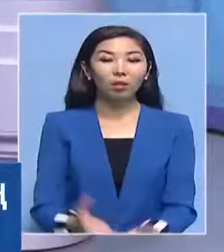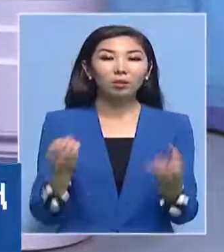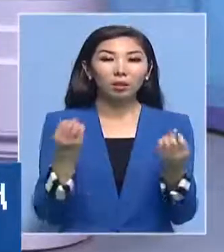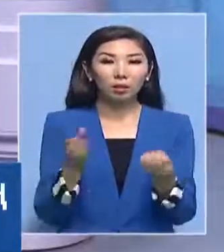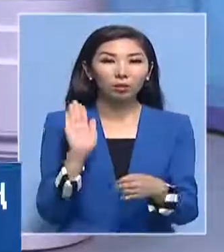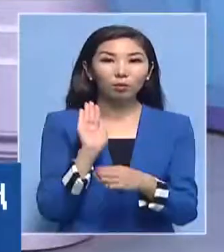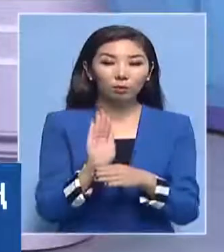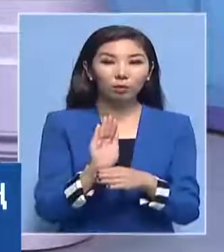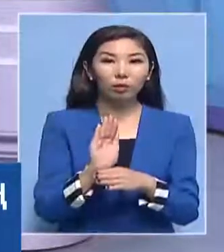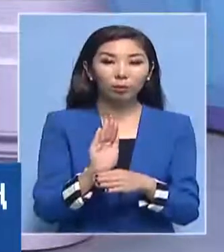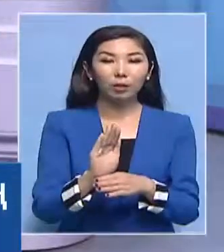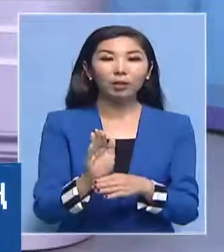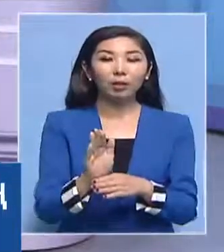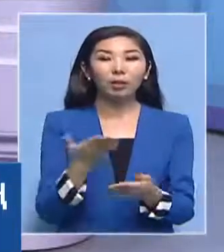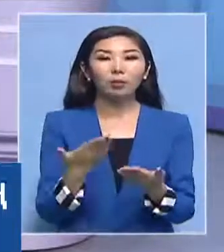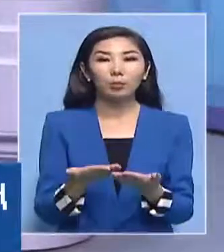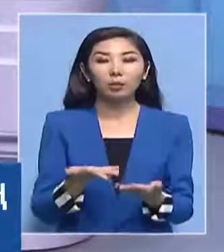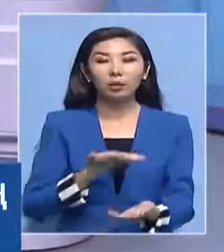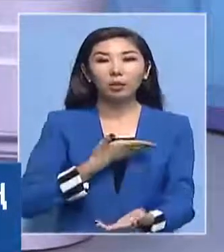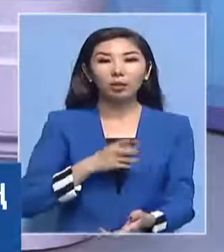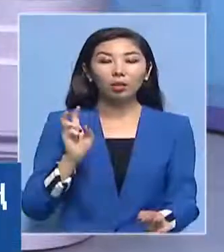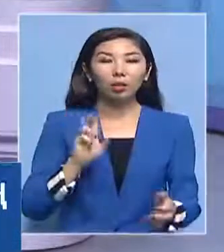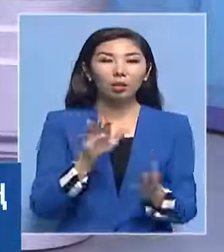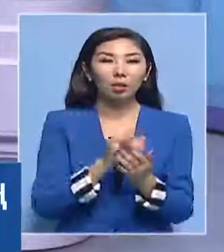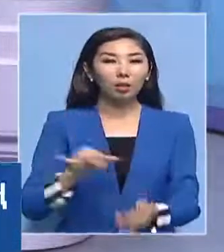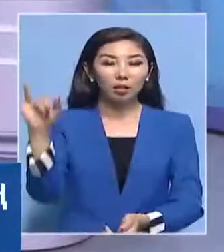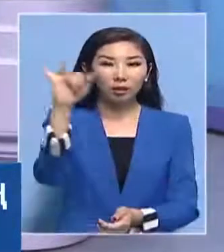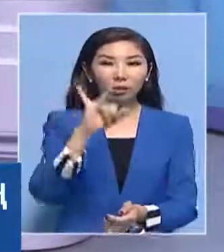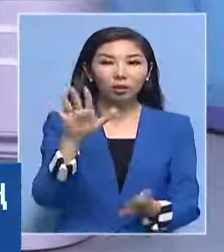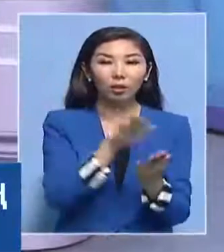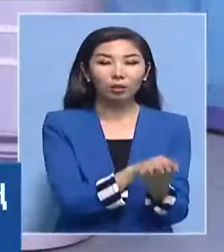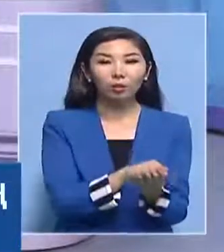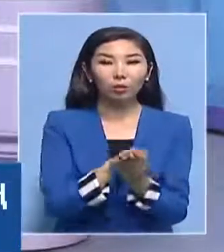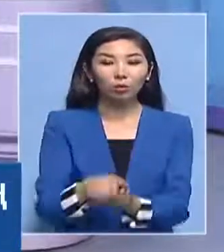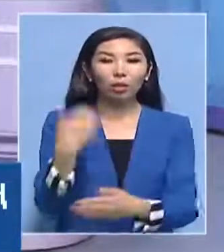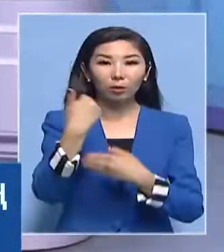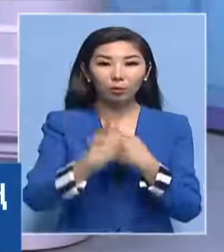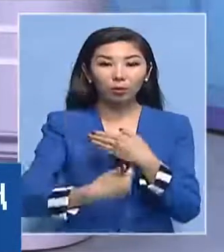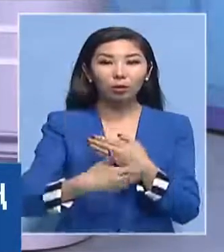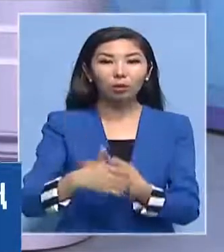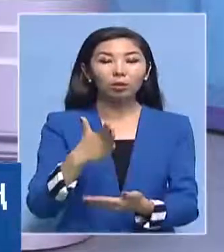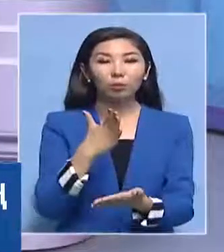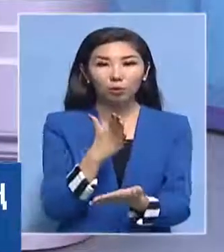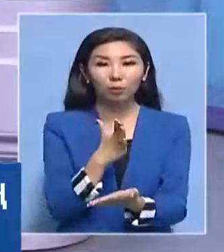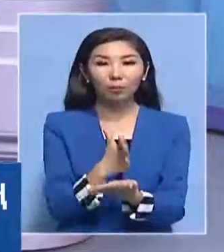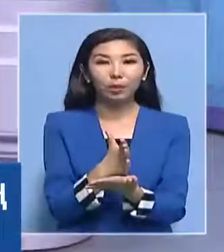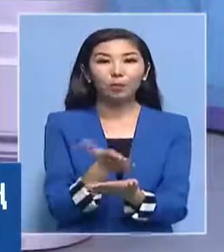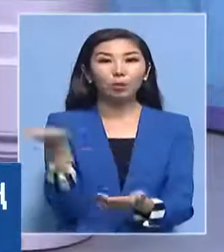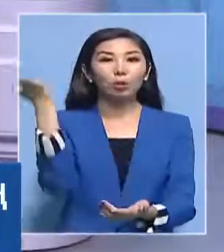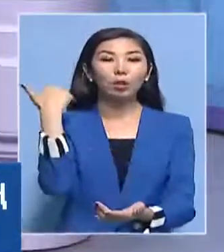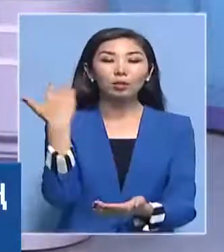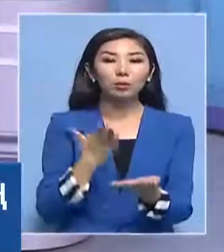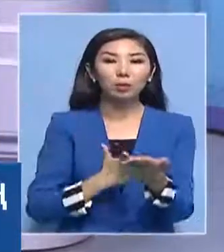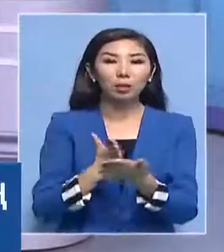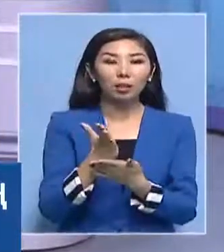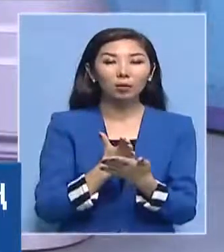Тағы да өздеріңізге мәлім, бізде археология және тарих жөнінде орталық болды ғой. ол қазір қаз музейге көзделді. Соның бұрынғы